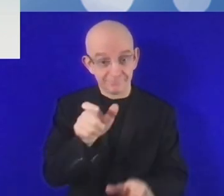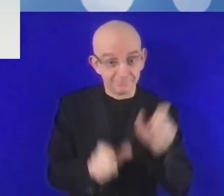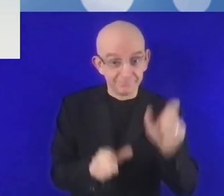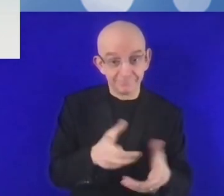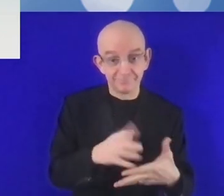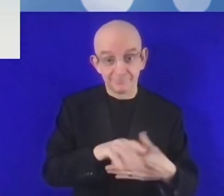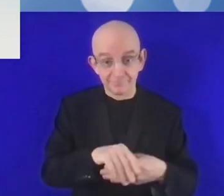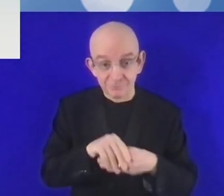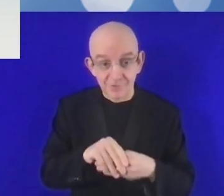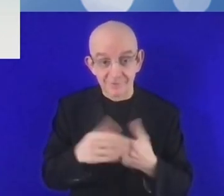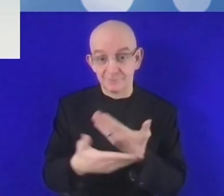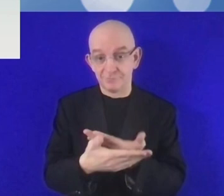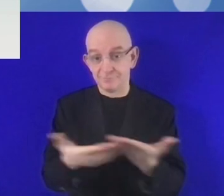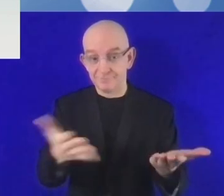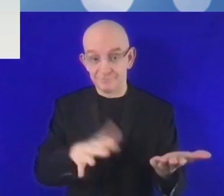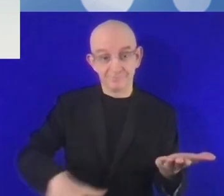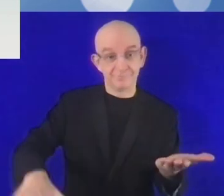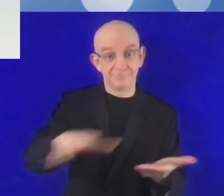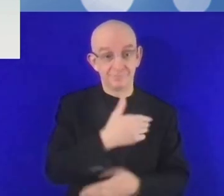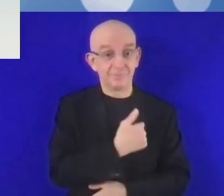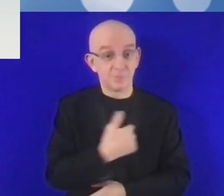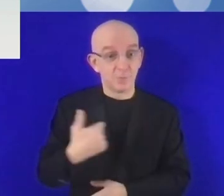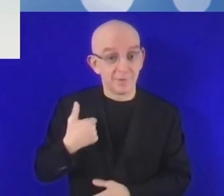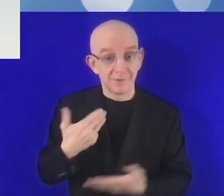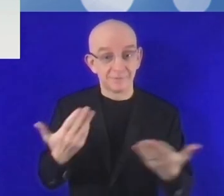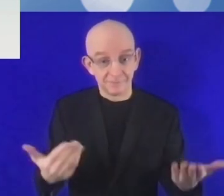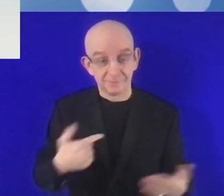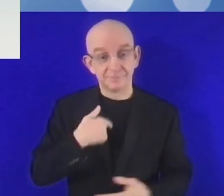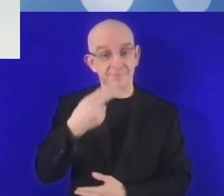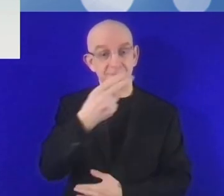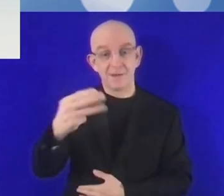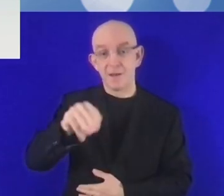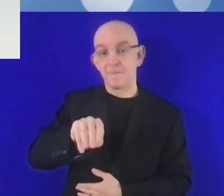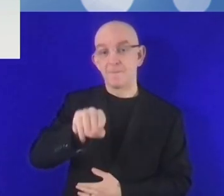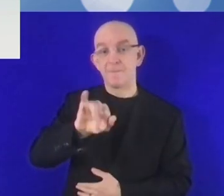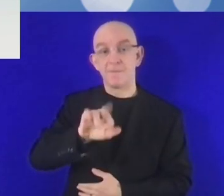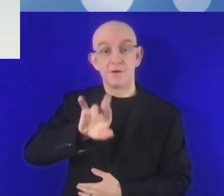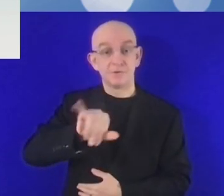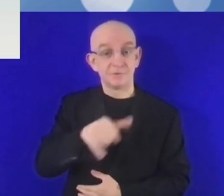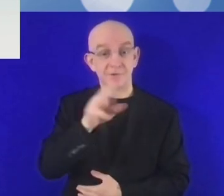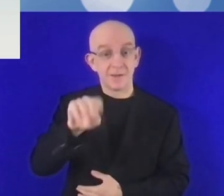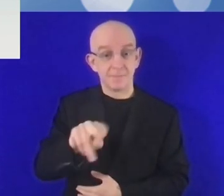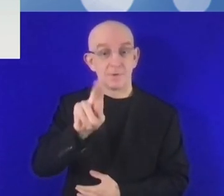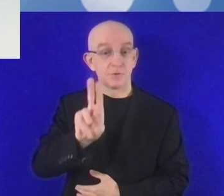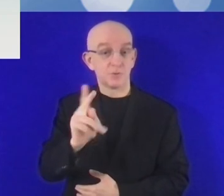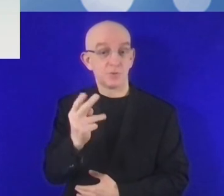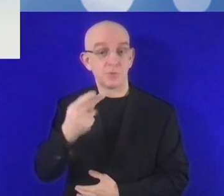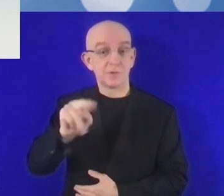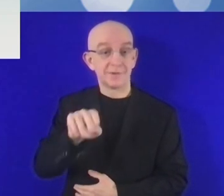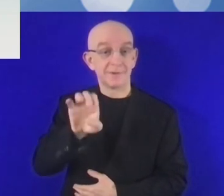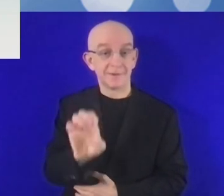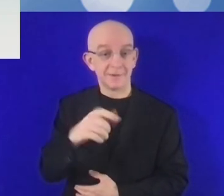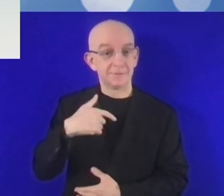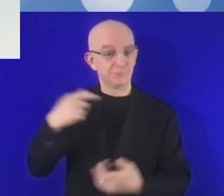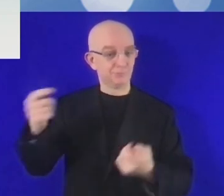Уважаемые дамы и господа, уважаемые коллеги, друзья, собранные здесь в Катовице, меня зовут Мириам Кюне,